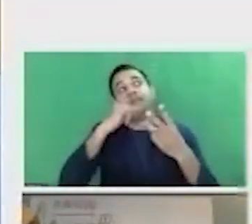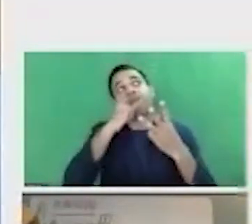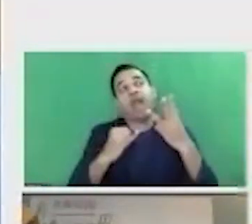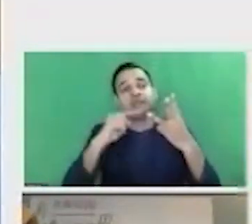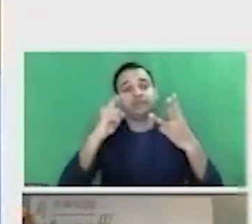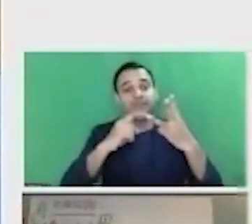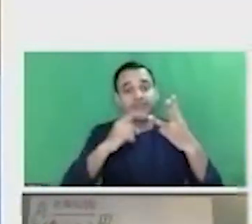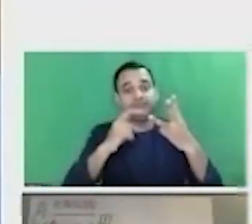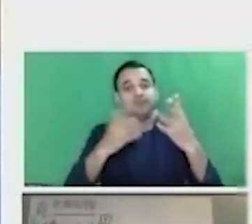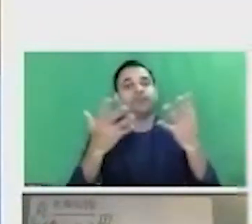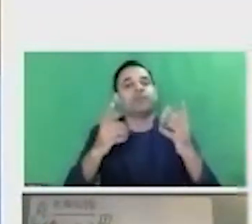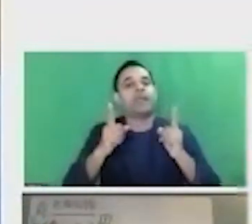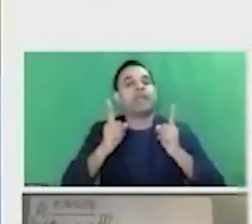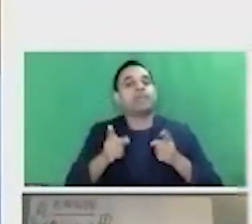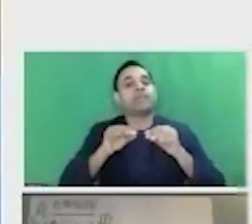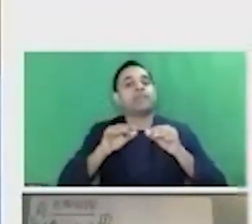ذلك؟